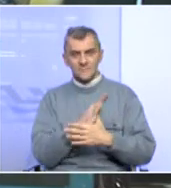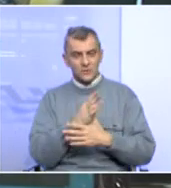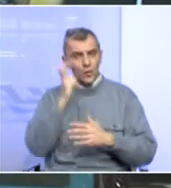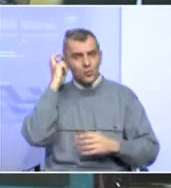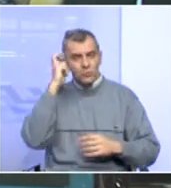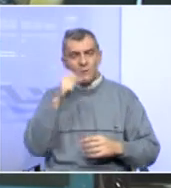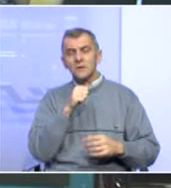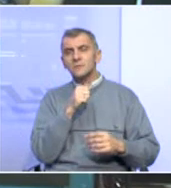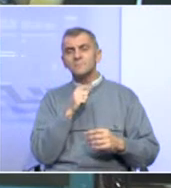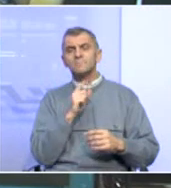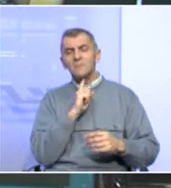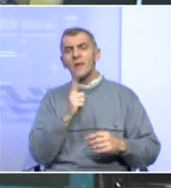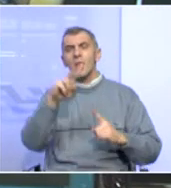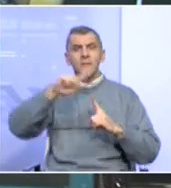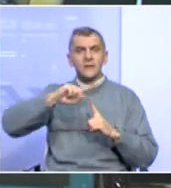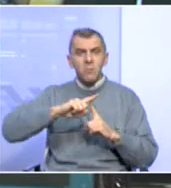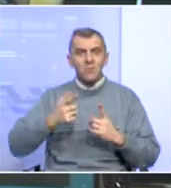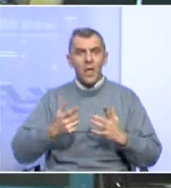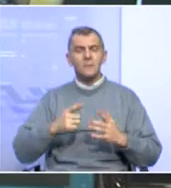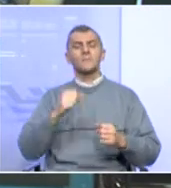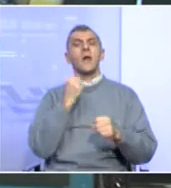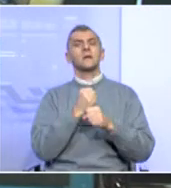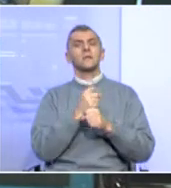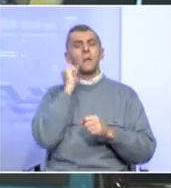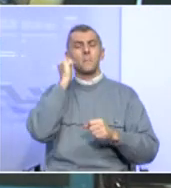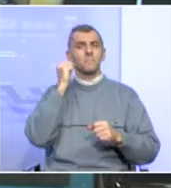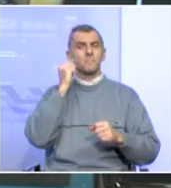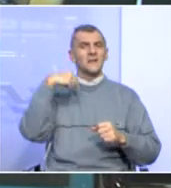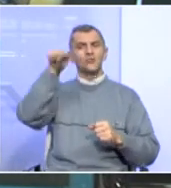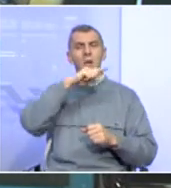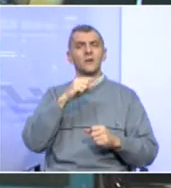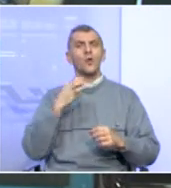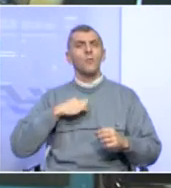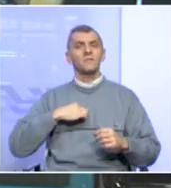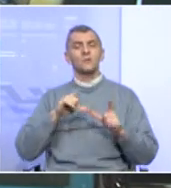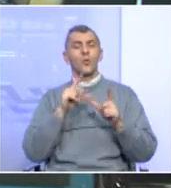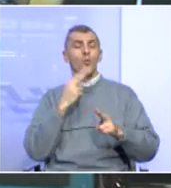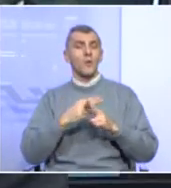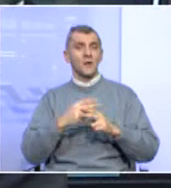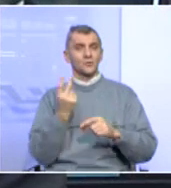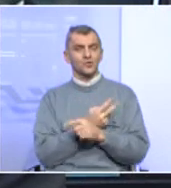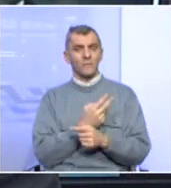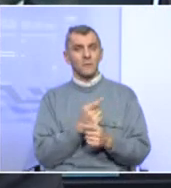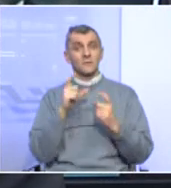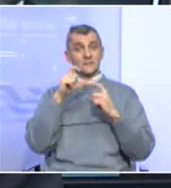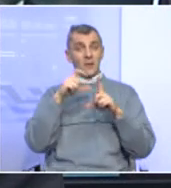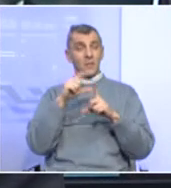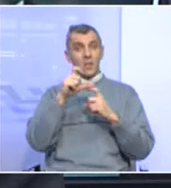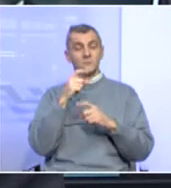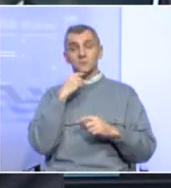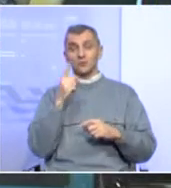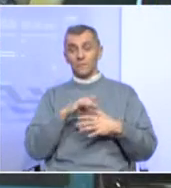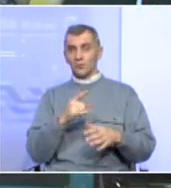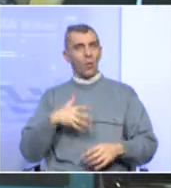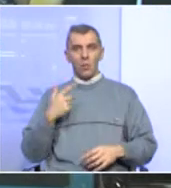Trebinja, da mu se prepusti da radi međunarodne obaveze u ime države Bosne i Hercegovine. Lider SDP-a kaže da to neće dozvoliti.